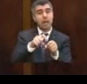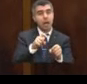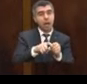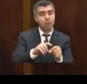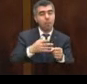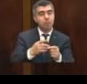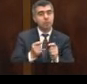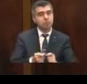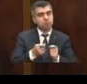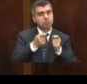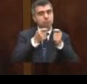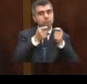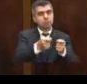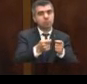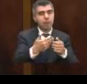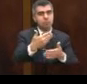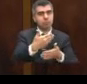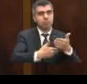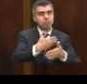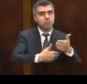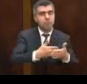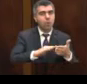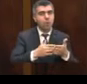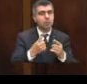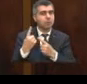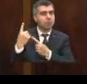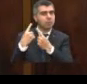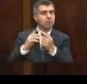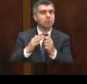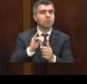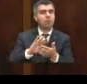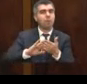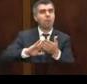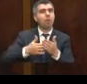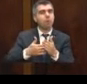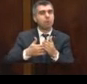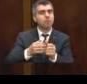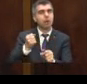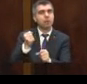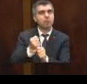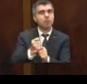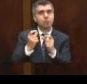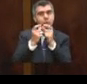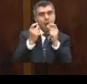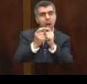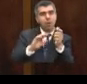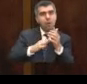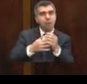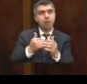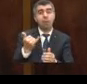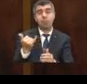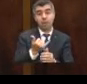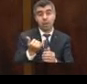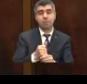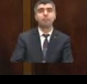مذكراتها ومقترحاتها، كما تم الاستماع للعشرات من الهيئات المهنية والمدنية لتقييم الأضرار